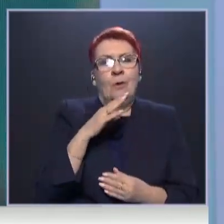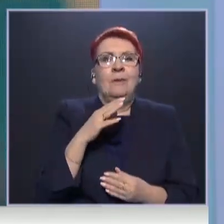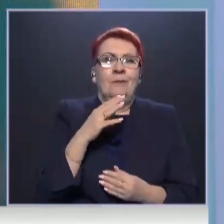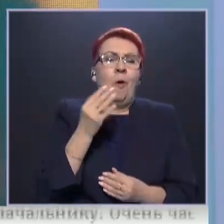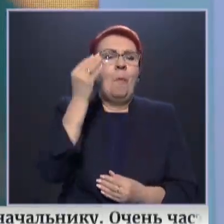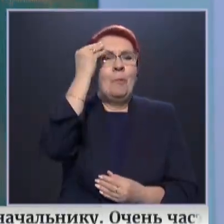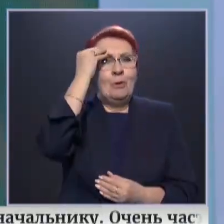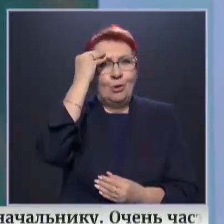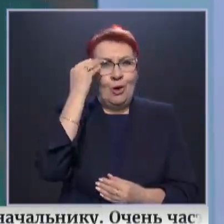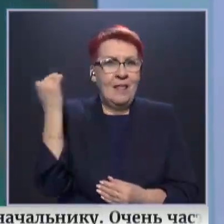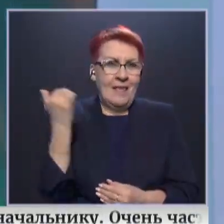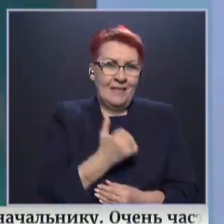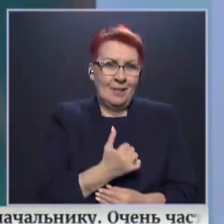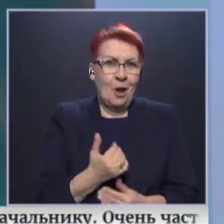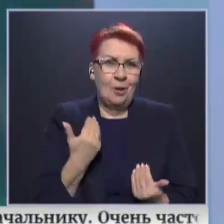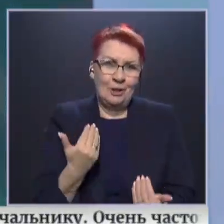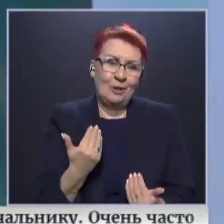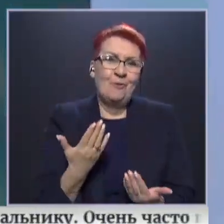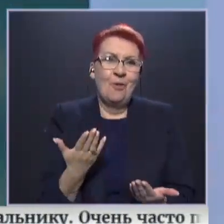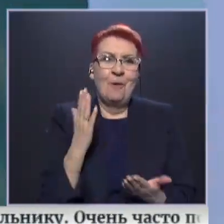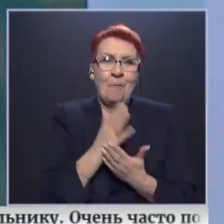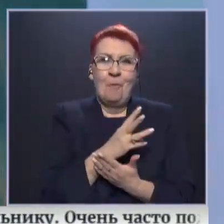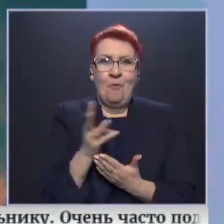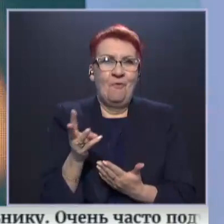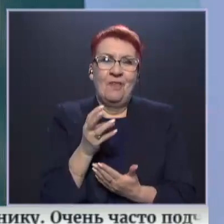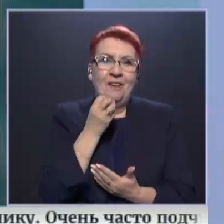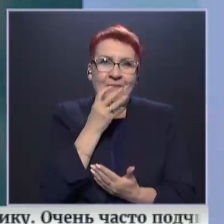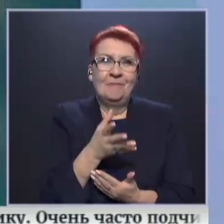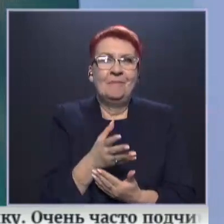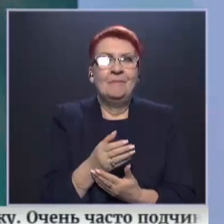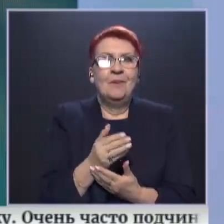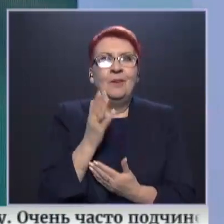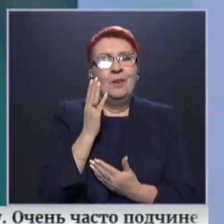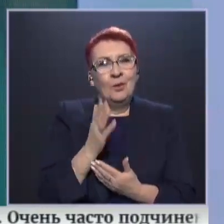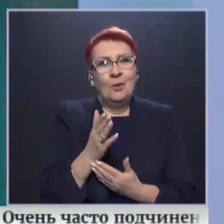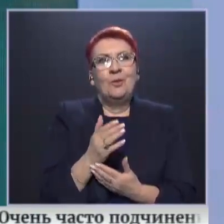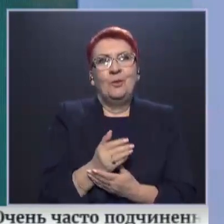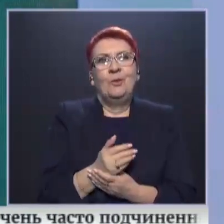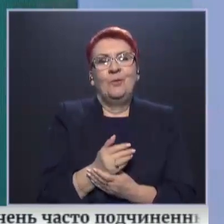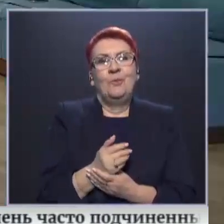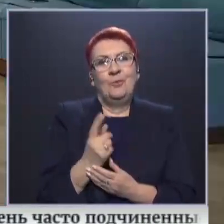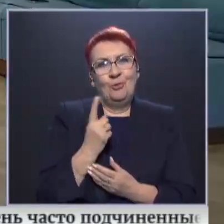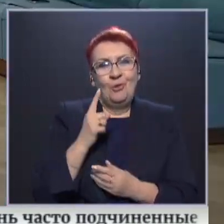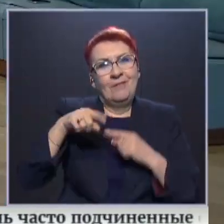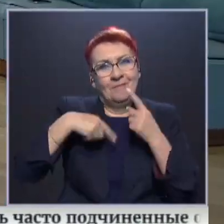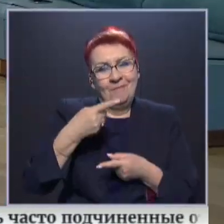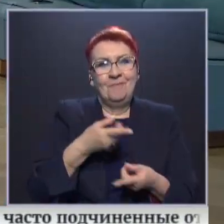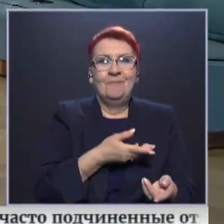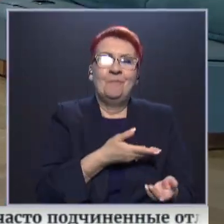эфира целую неделю и, конечно, тоже, честно говоря, буду ждать приглашения на новую передачу.